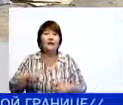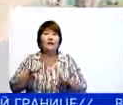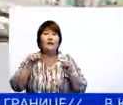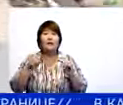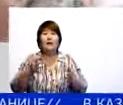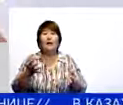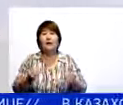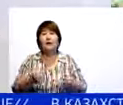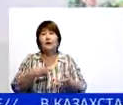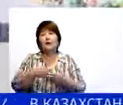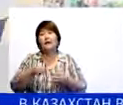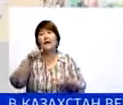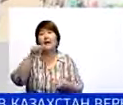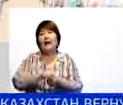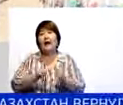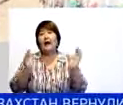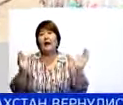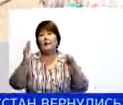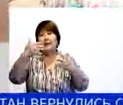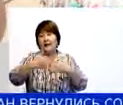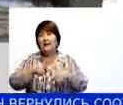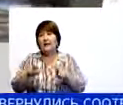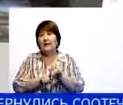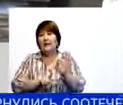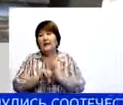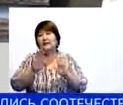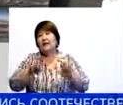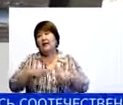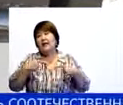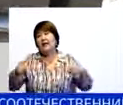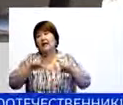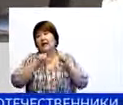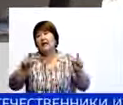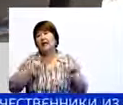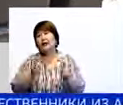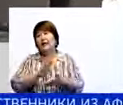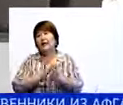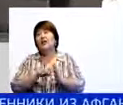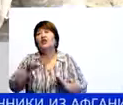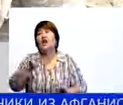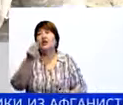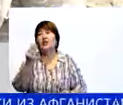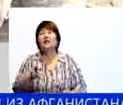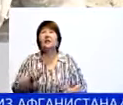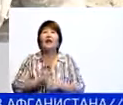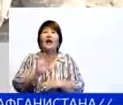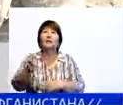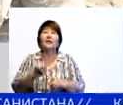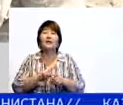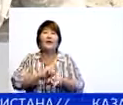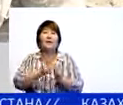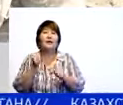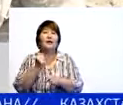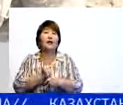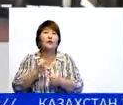пункта приемки купил компрессор транспорт наладил связи с несколькими компаниями района и сжала ваша и отправляет им на переработку